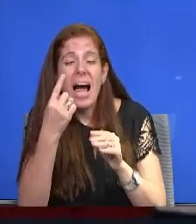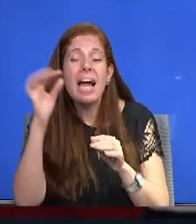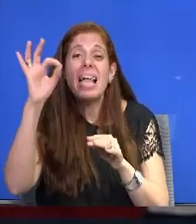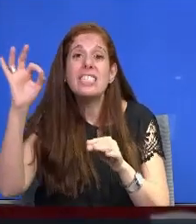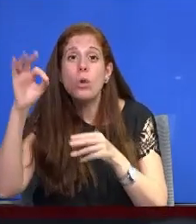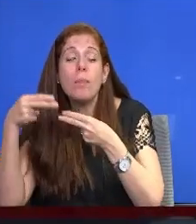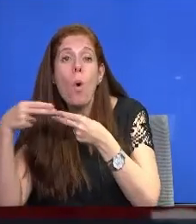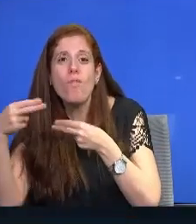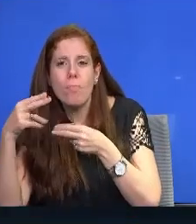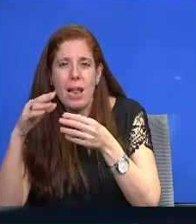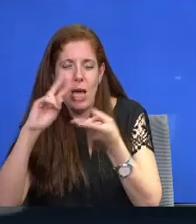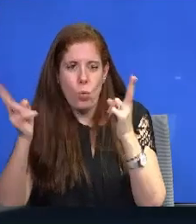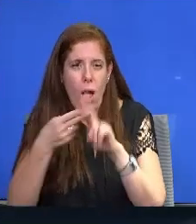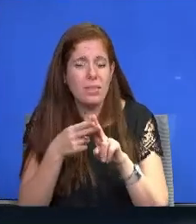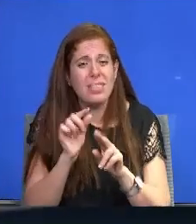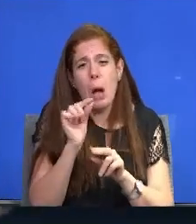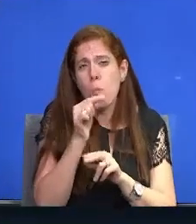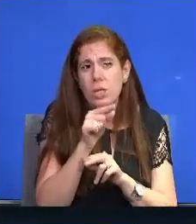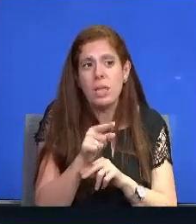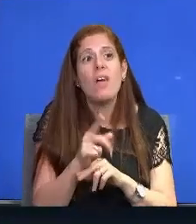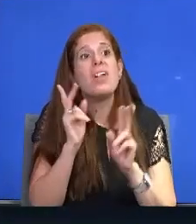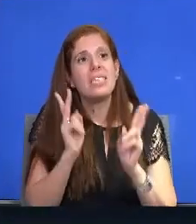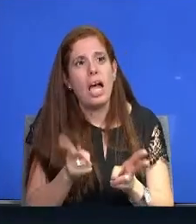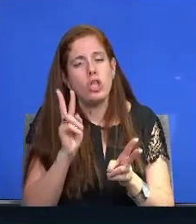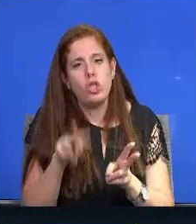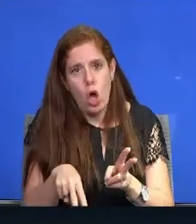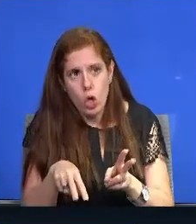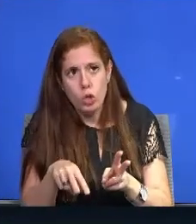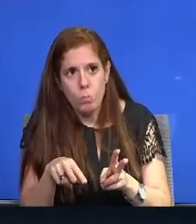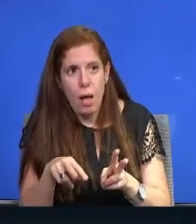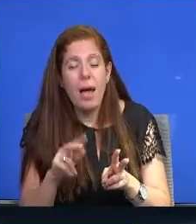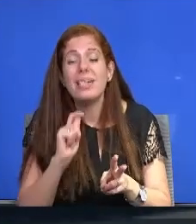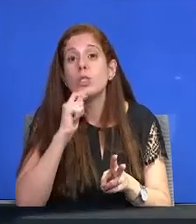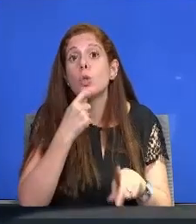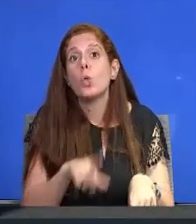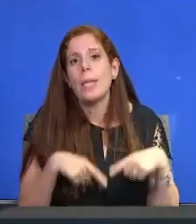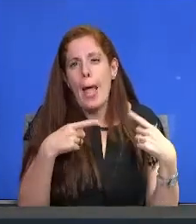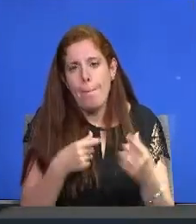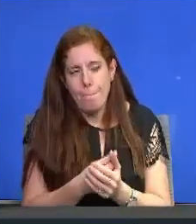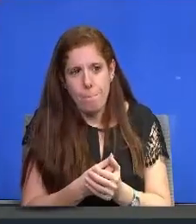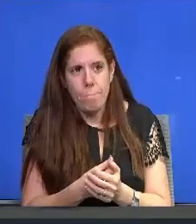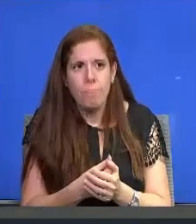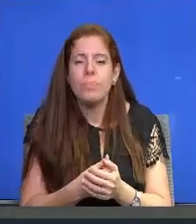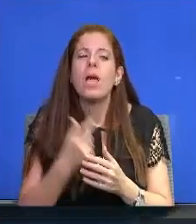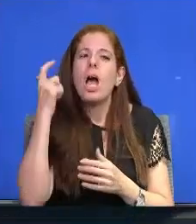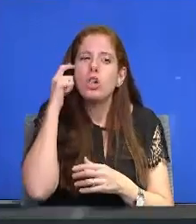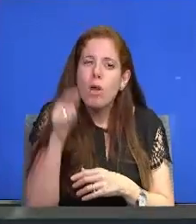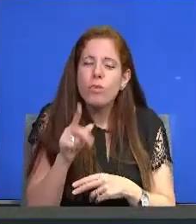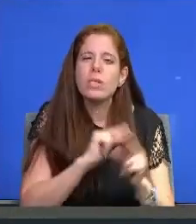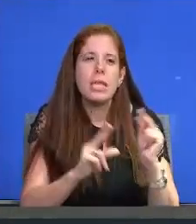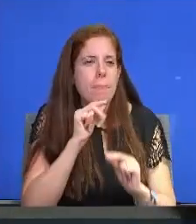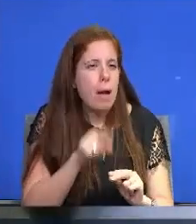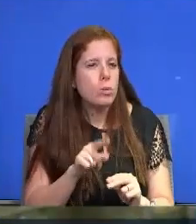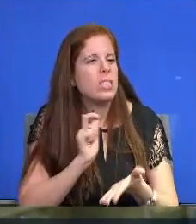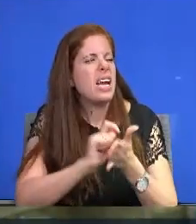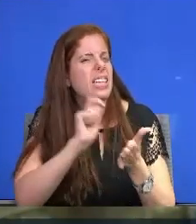כמות קטנה, אבל ייתכן שהיא תומנת בחובה, ואנחנו לא מגזימים את סודות החיים. We've thought about it, we've talked about it, we've written